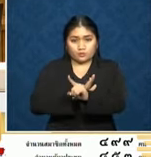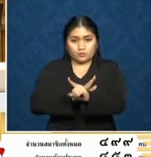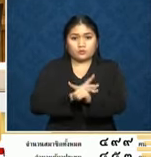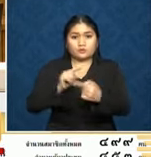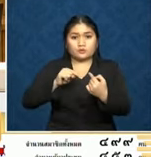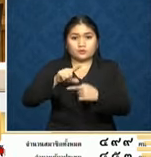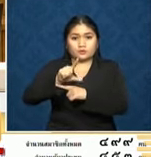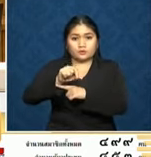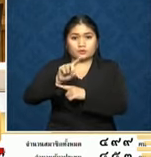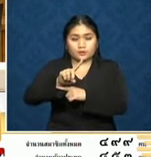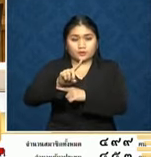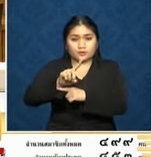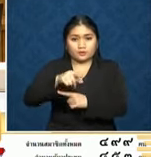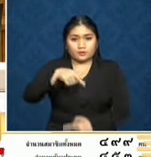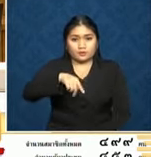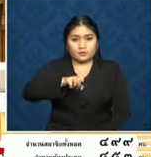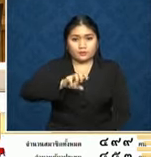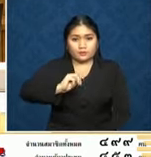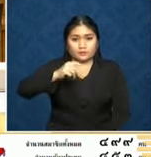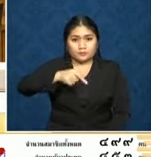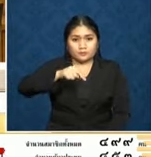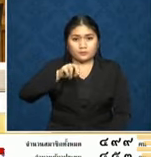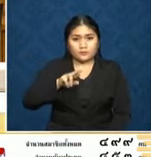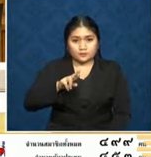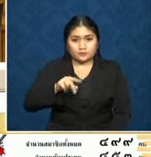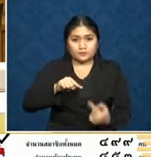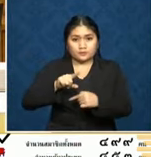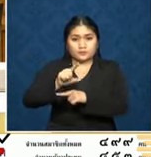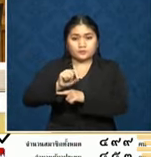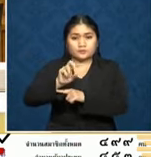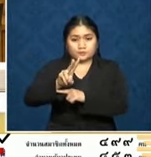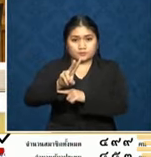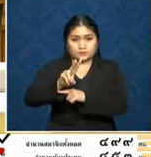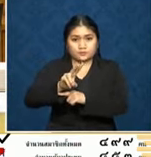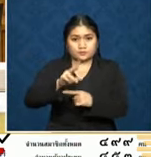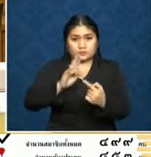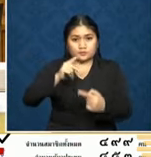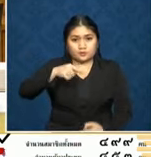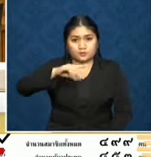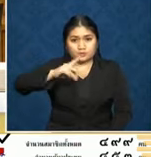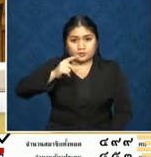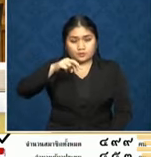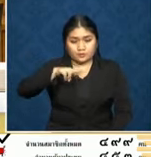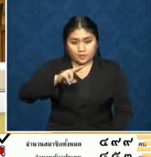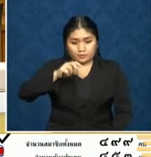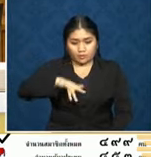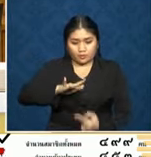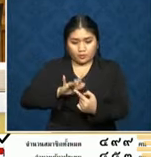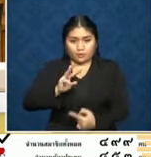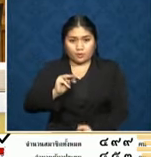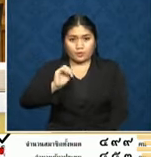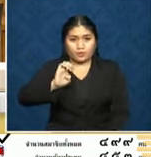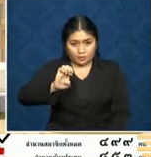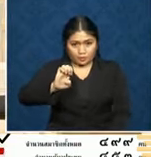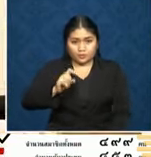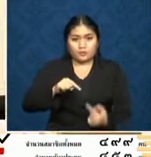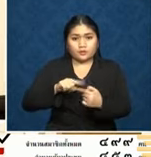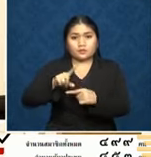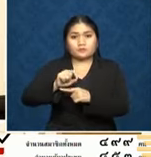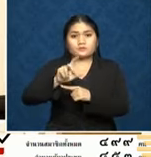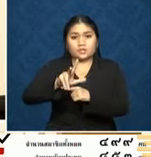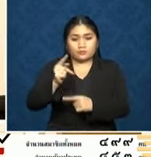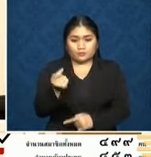21นางสาวพิมพรพรพฤติพันธ์22นายเพชรภูมิอภรรัตน์23นายทวน